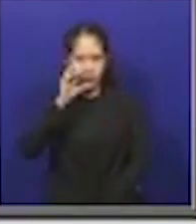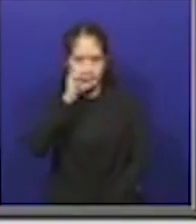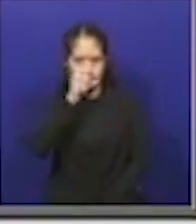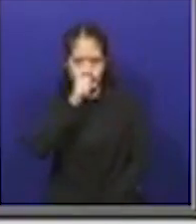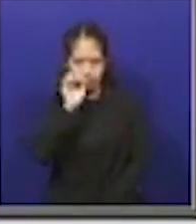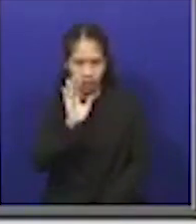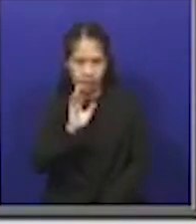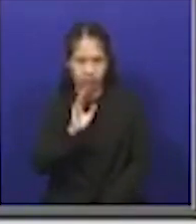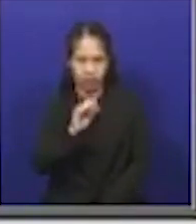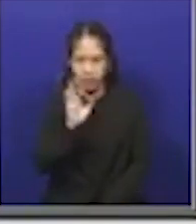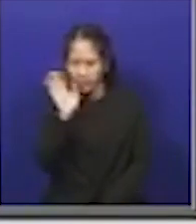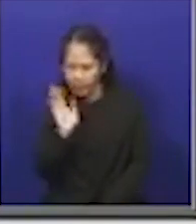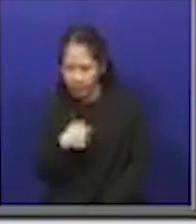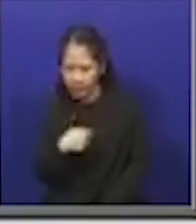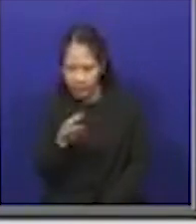านกลับบ้านก่อน